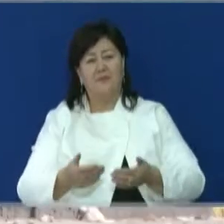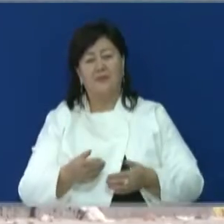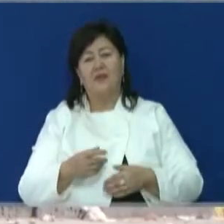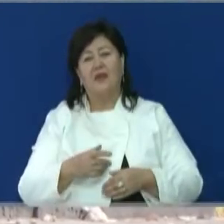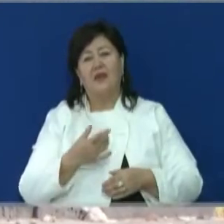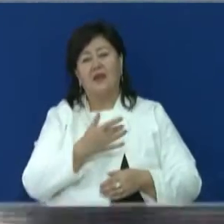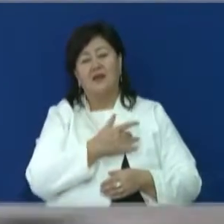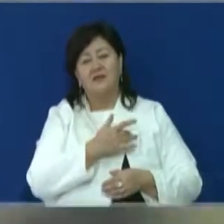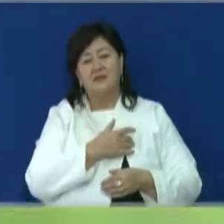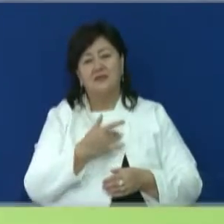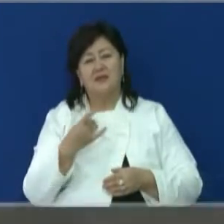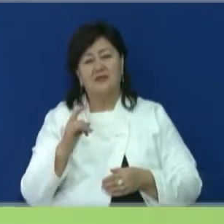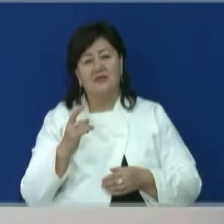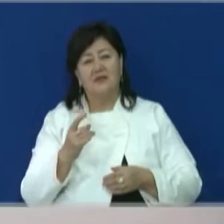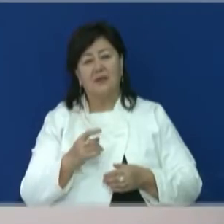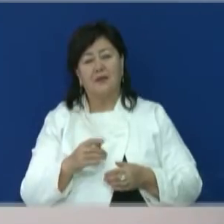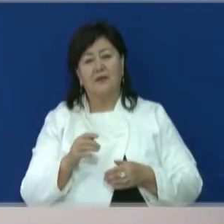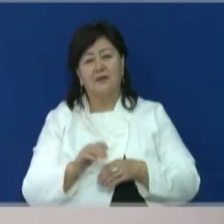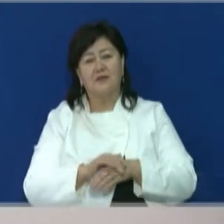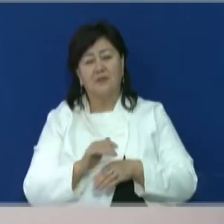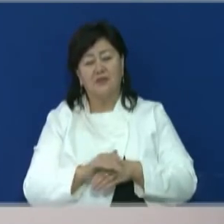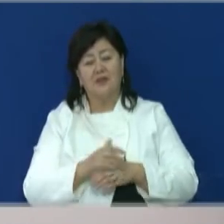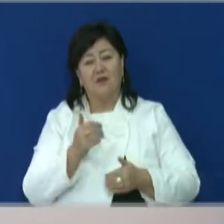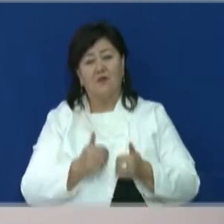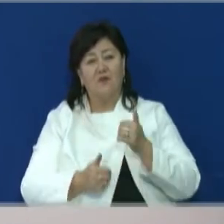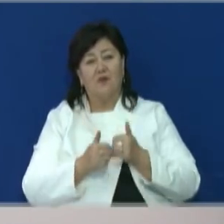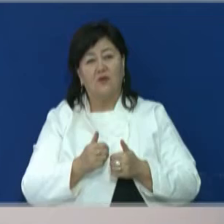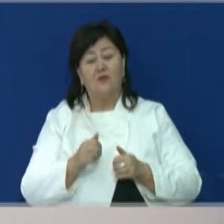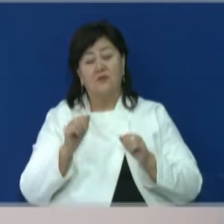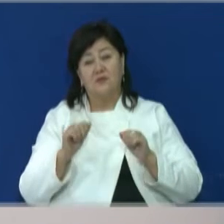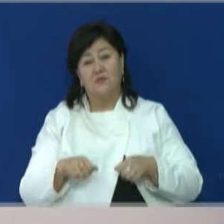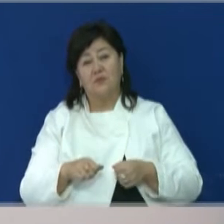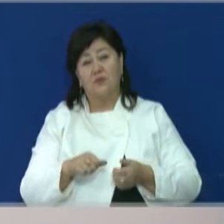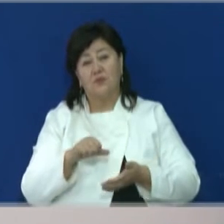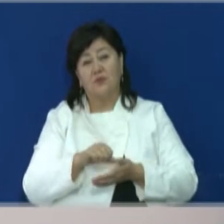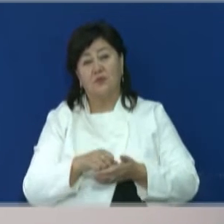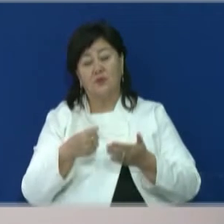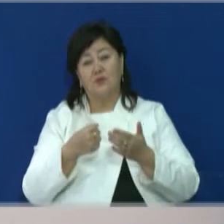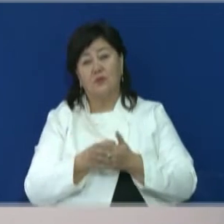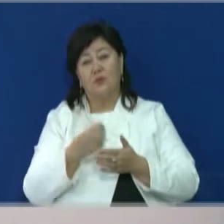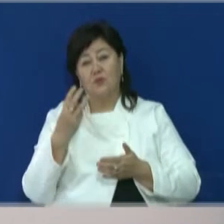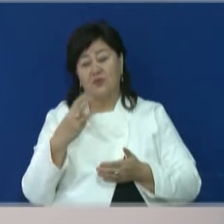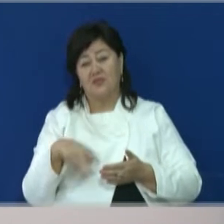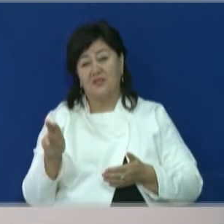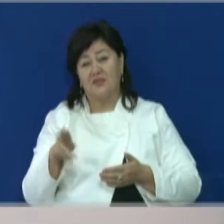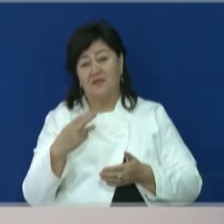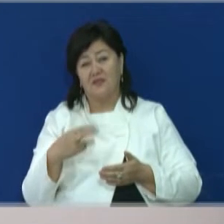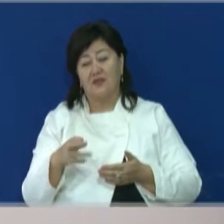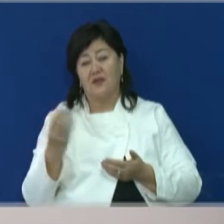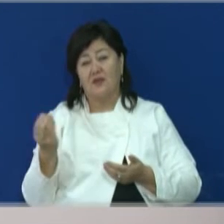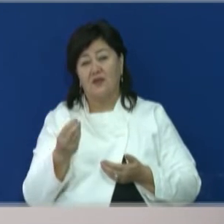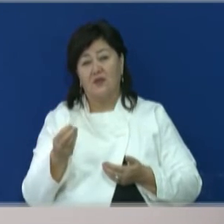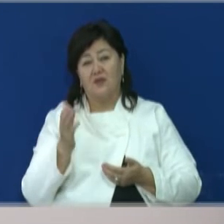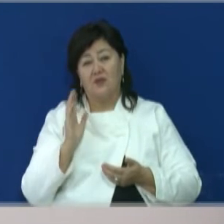және Жануарларға мейірім. Айта кетейік, конкурсқа қатысуға өтінімдерді қабылдау 30 желтоқсанға дейін жалғасады. Одан